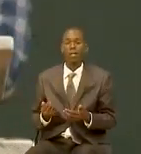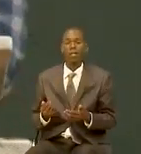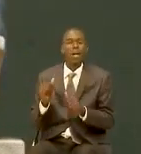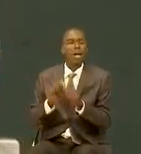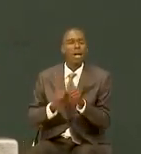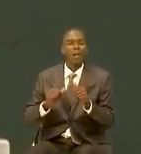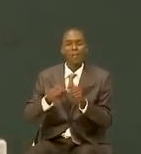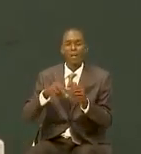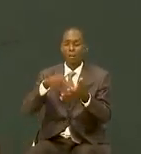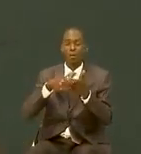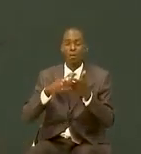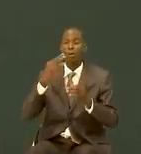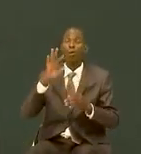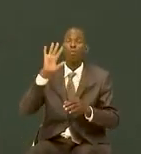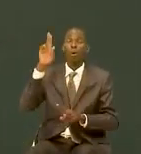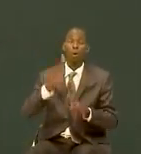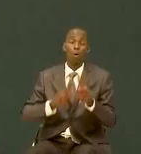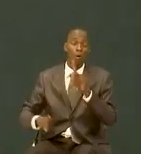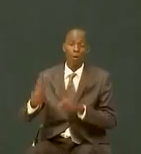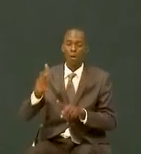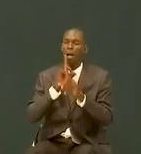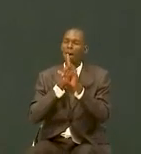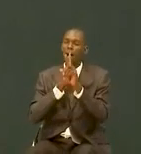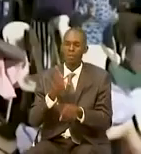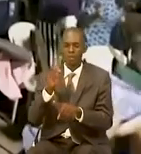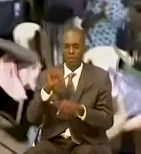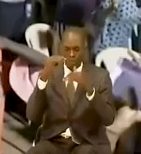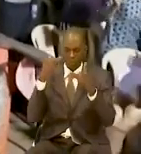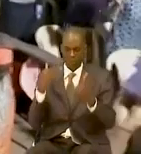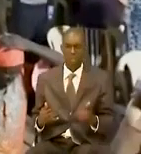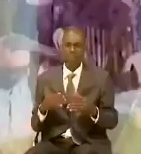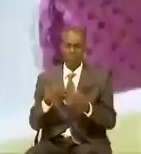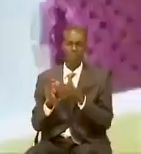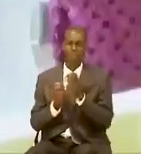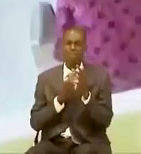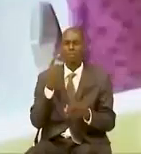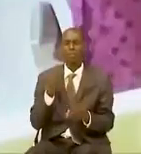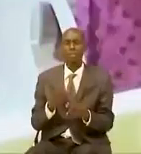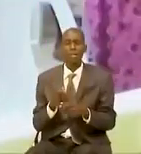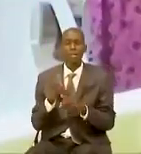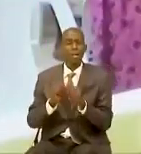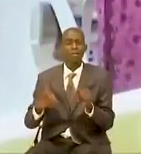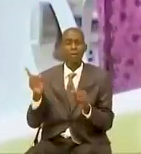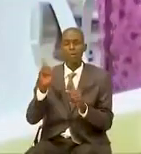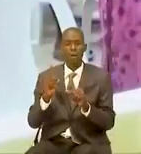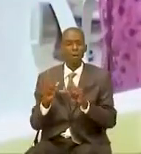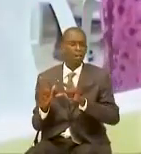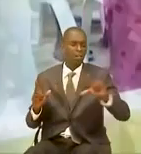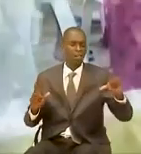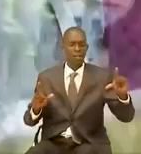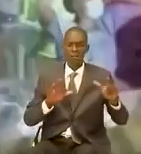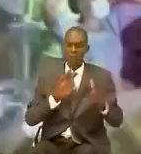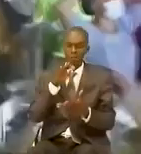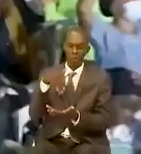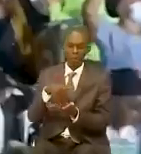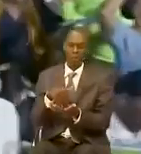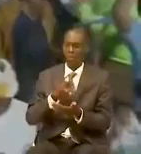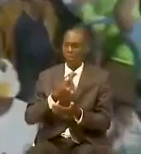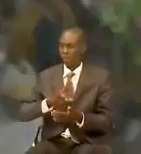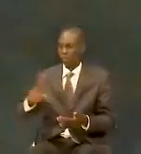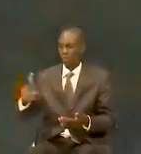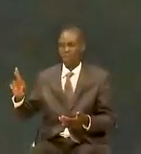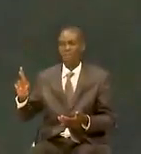Arịrịọ niile ndị gị zaa ha ugbu a. Ebe niile, aka kpe, aka n'etiti, aka